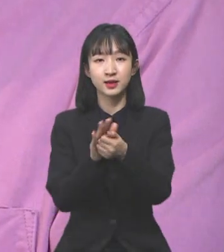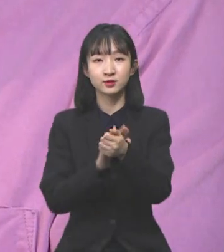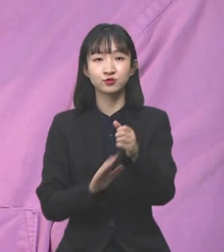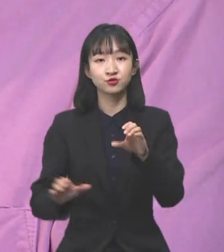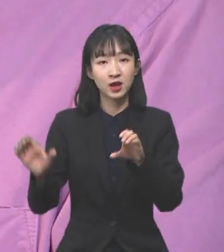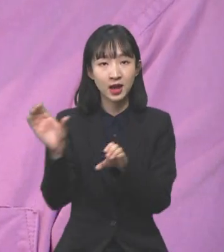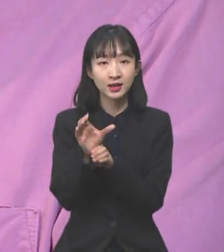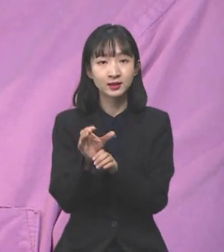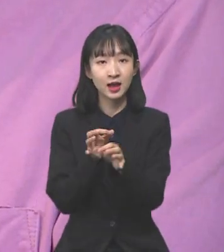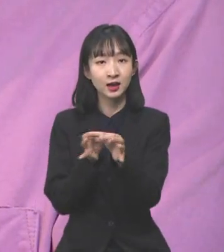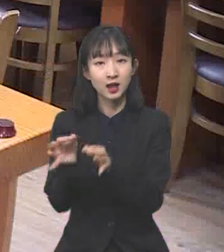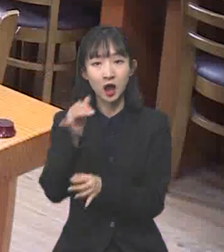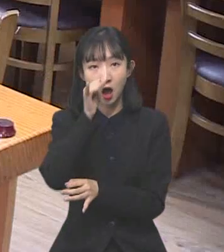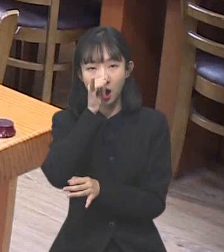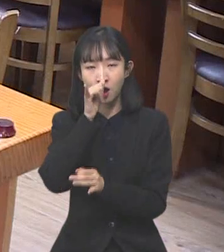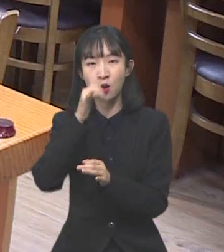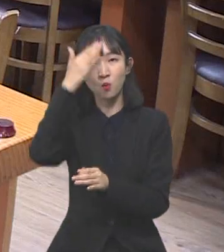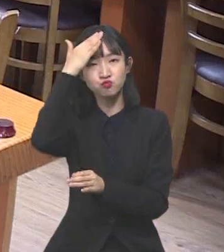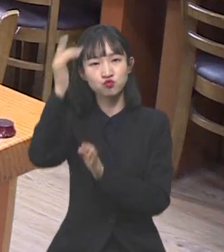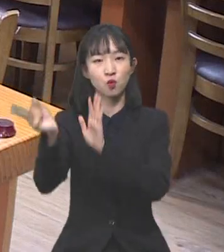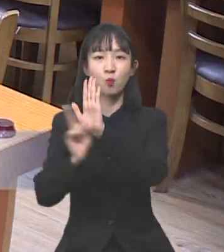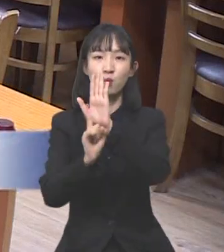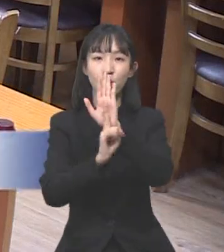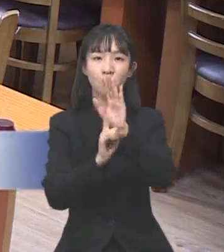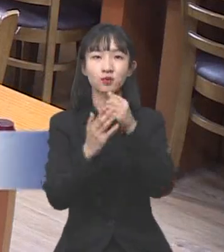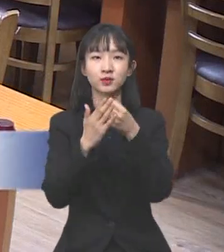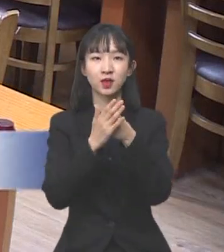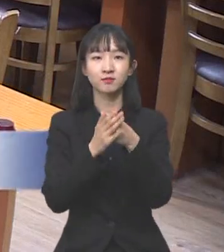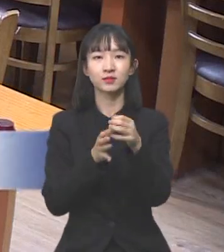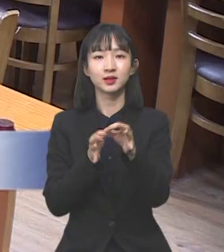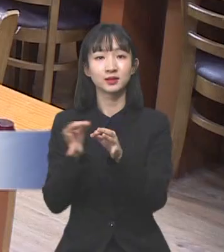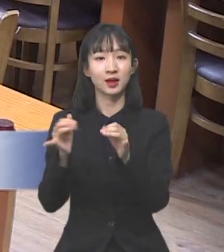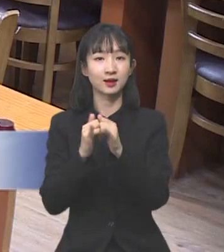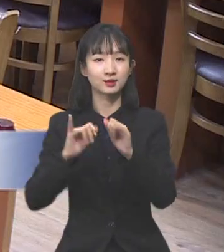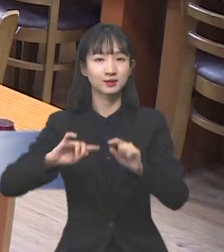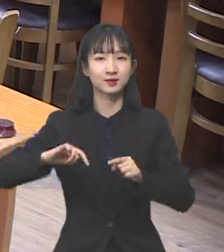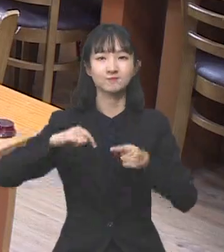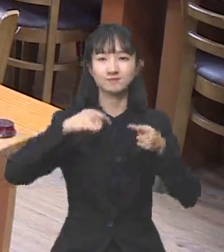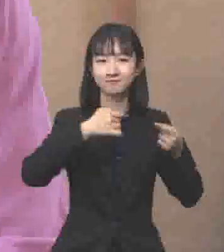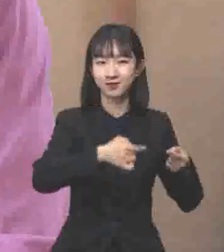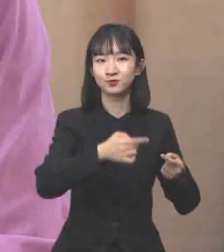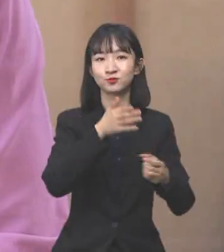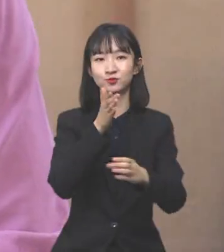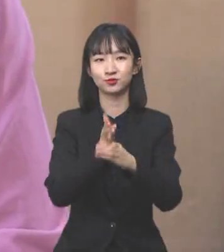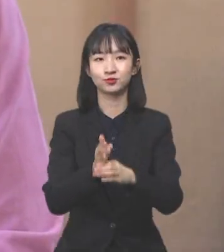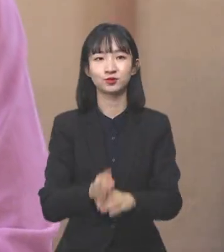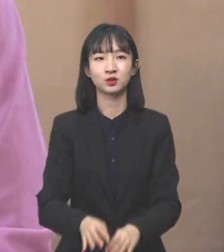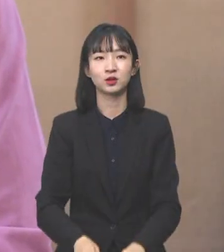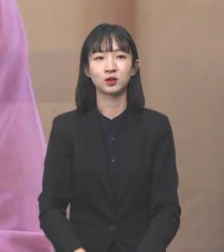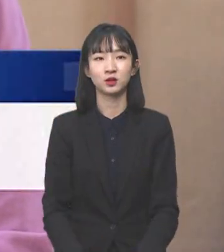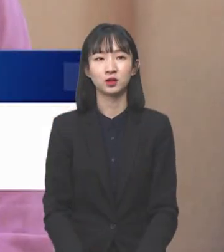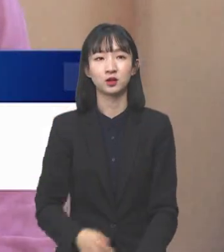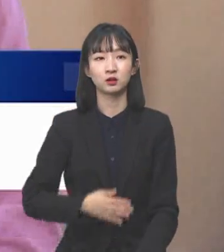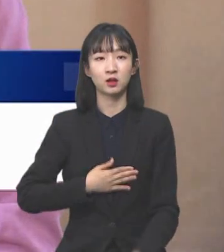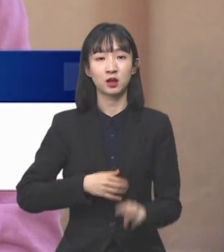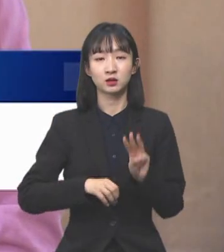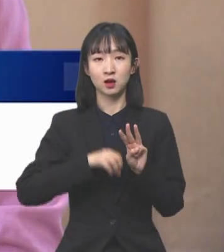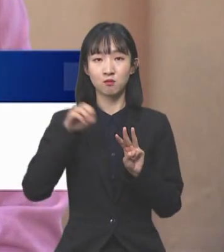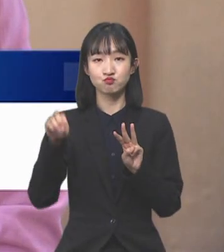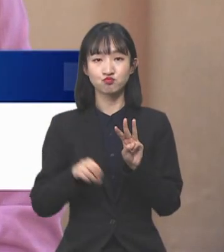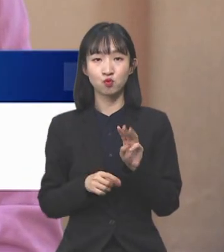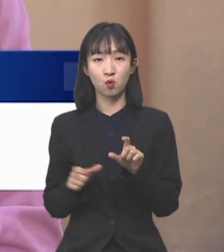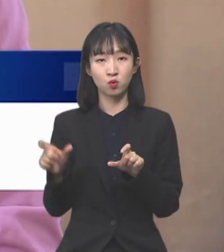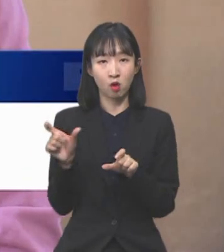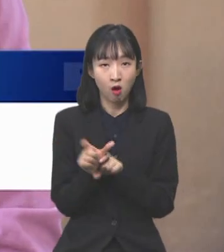홍보 효과를 기대할 수 있어 지역 상인들의 참여가 점차 들고 있습니다 뭐 3% 때문에 손님이 더 누르면 좇은 소비